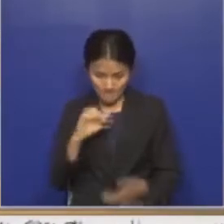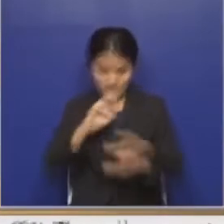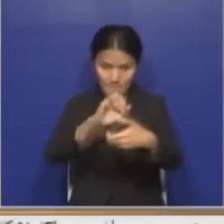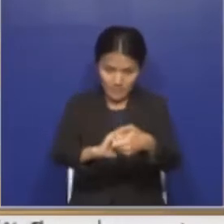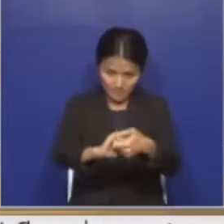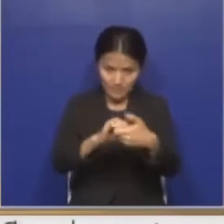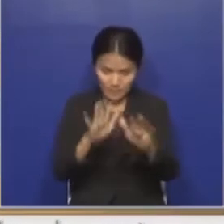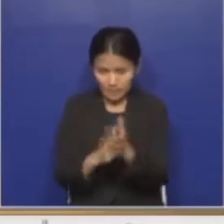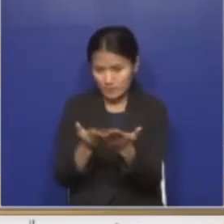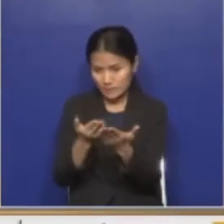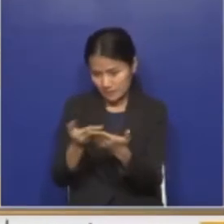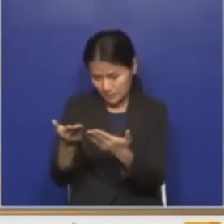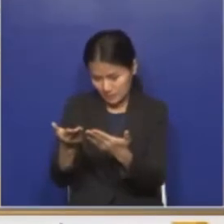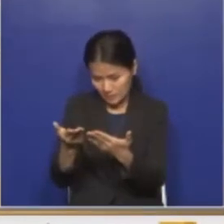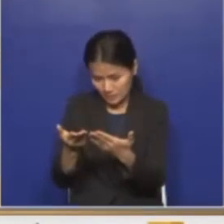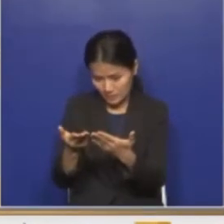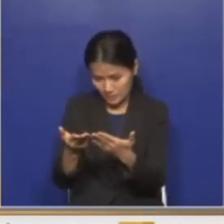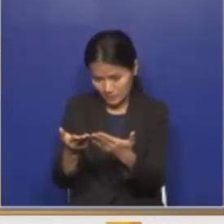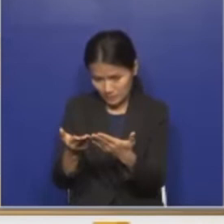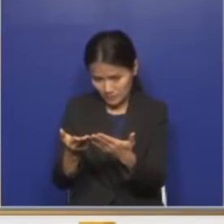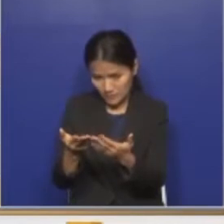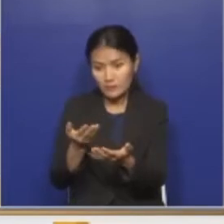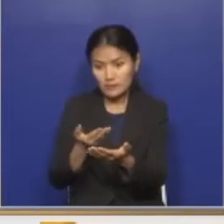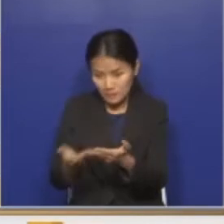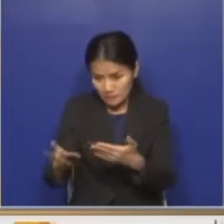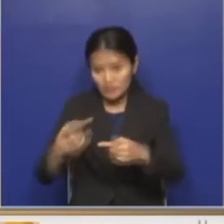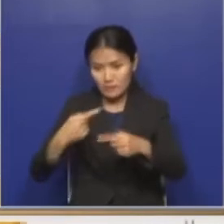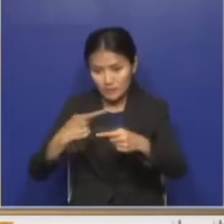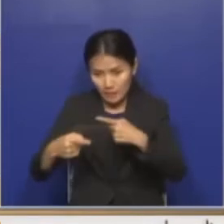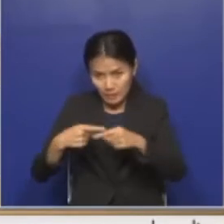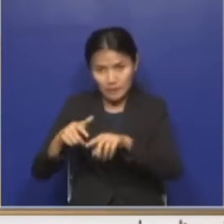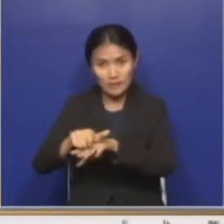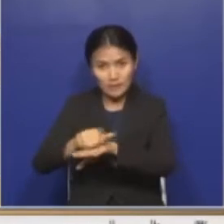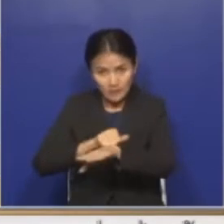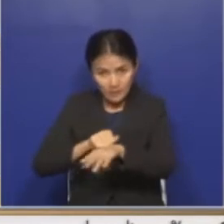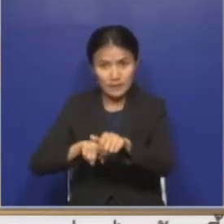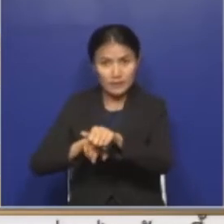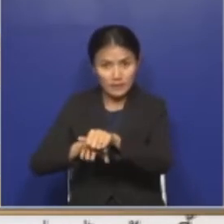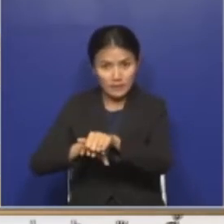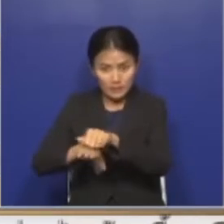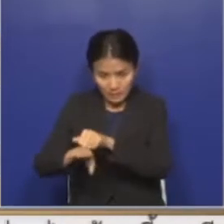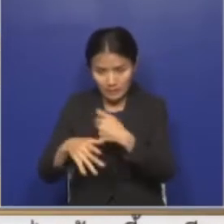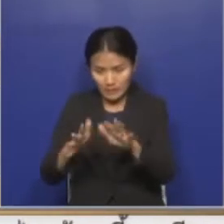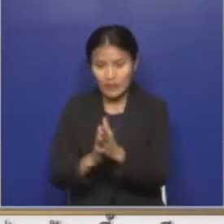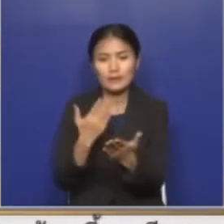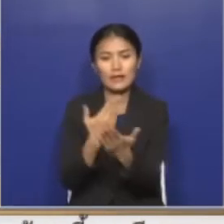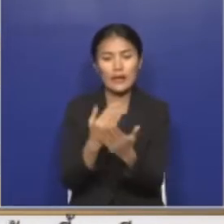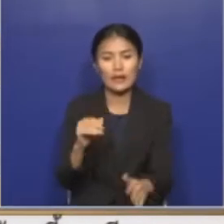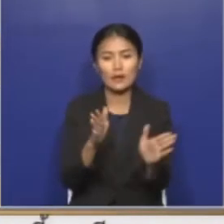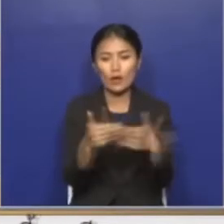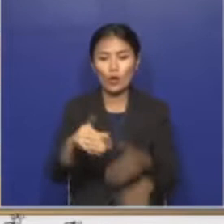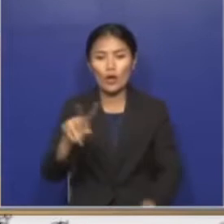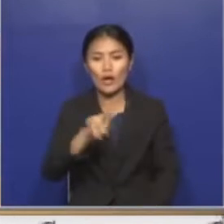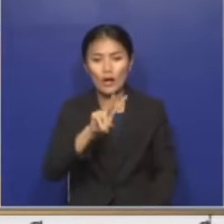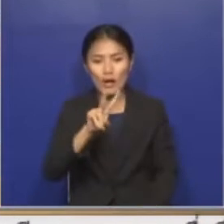เอาถุงยางโทษฮะสูงมือยางสังเคราะห์กับเขานะครับ 500ล้านกล่องราคากล่องละ